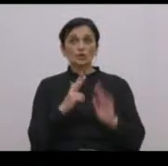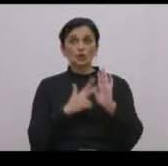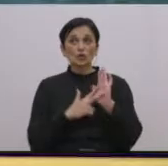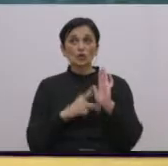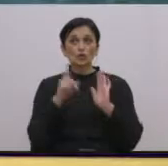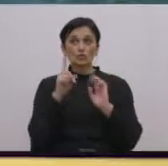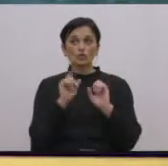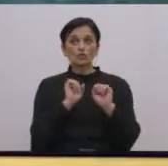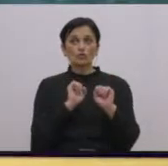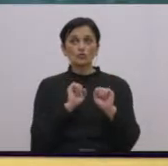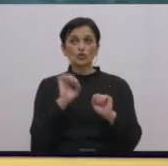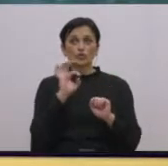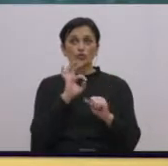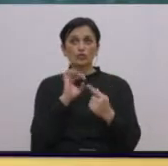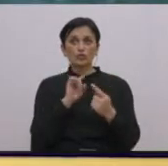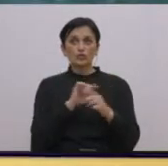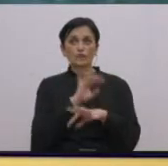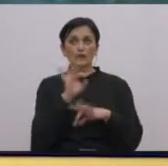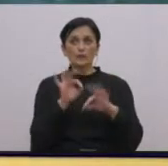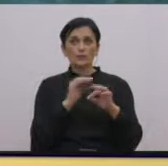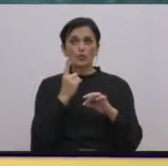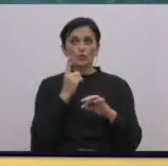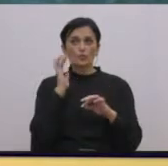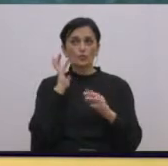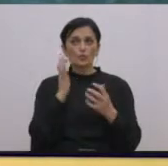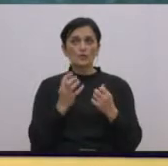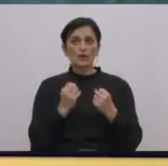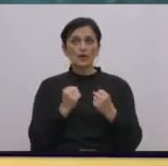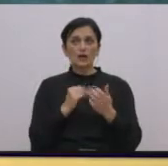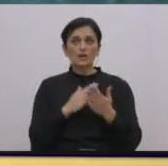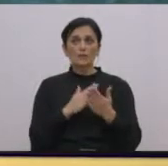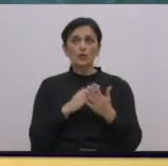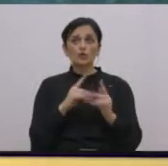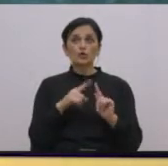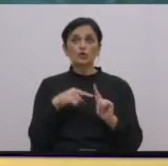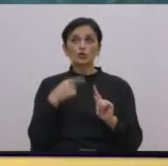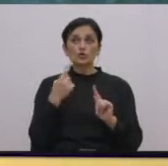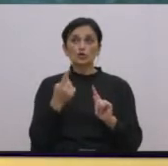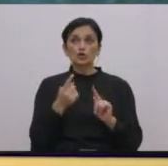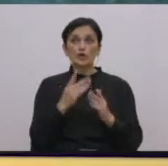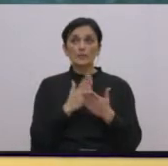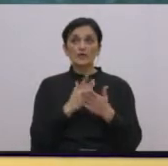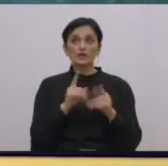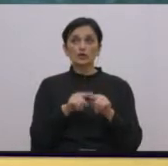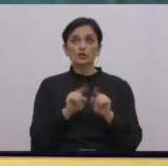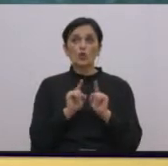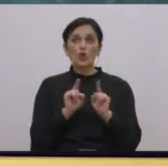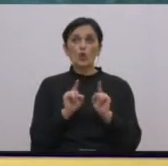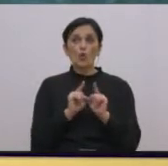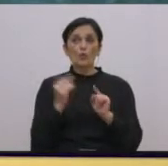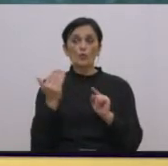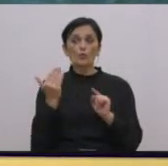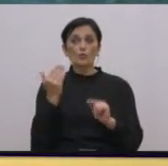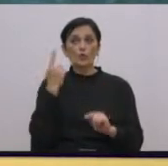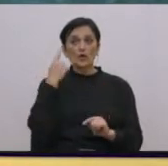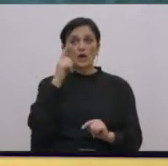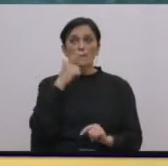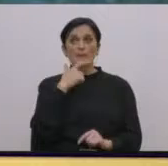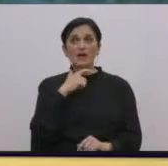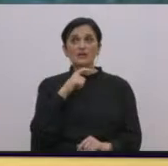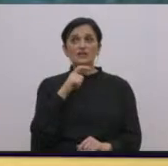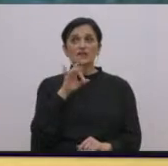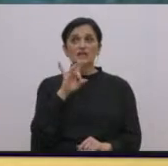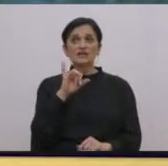Otmosda, ერთი მომხრე, nu წინააღმდეგი პროექტი პირველი მოსმენით მიღებული. Შემდეგ გახლავთ ასევე ოპოზიციის ინიციატივა, ბატონი